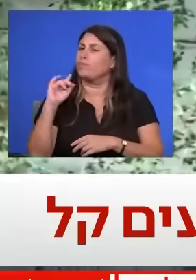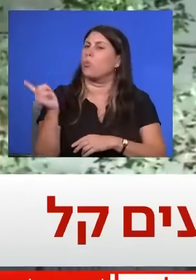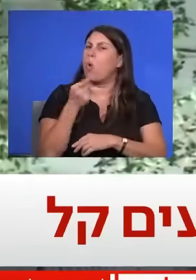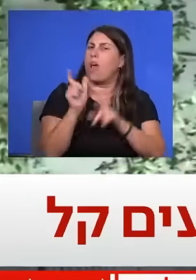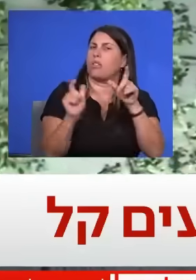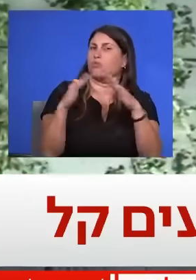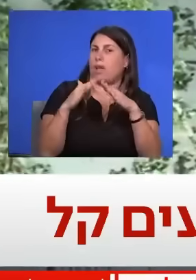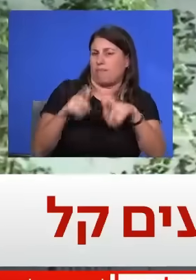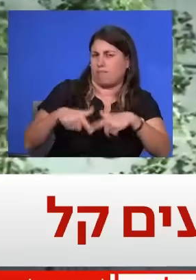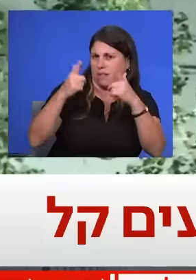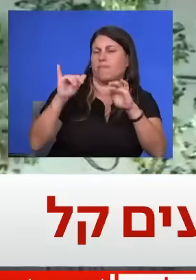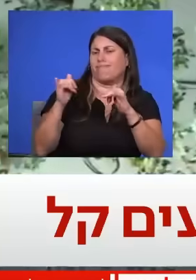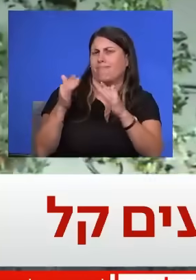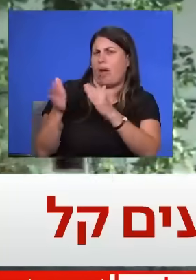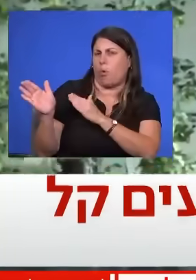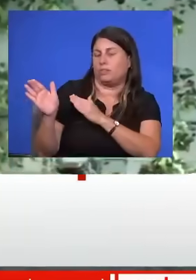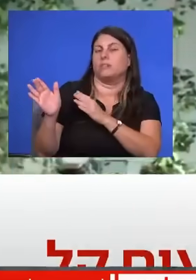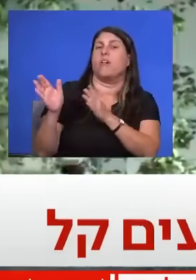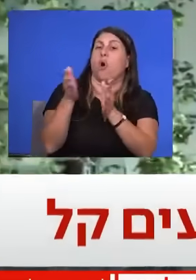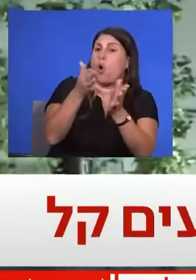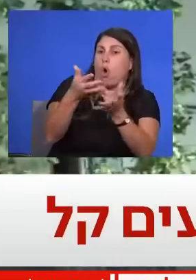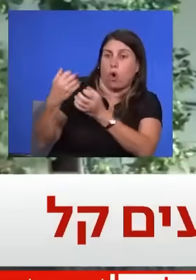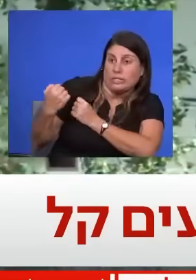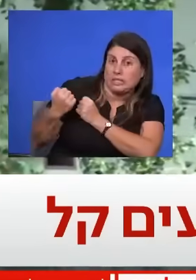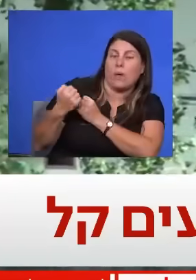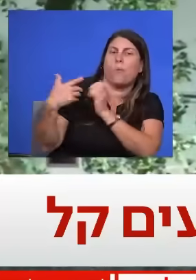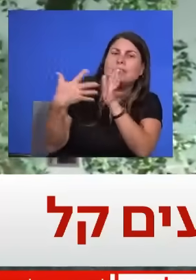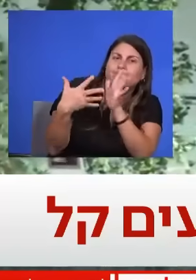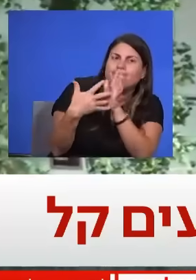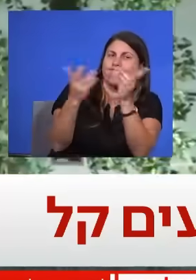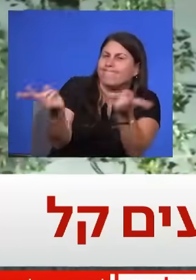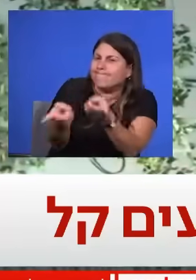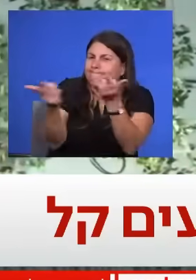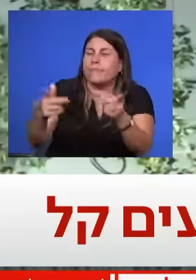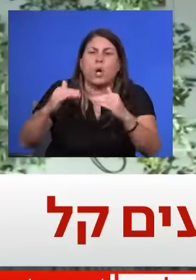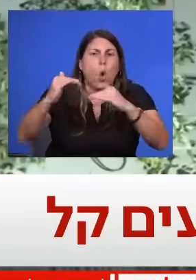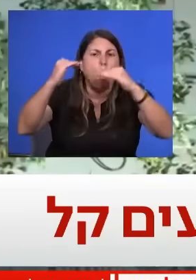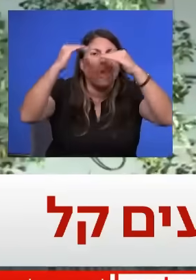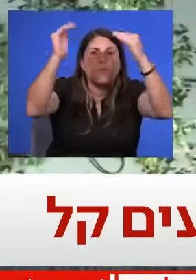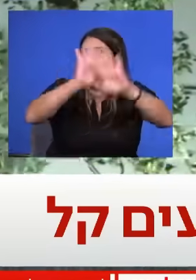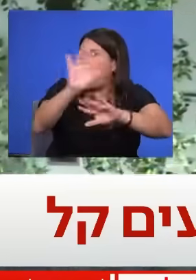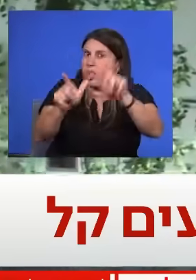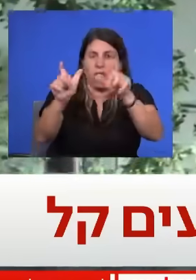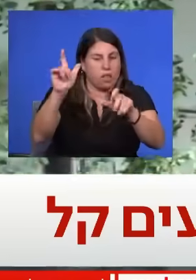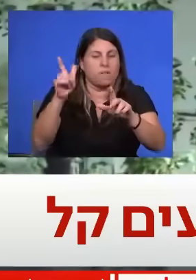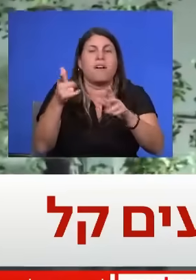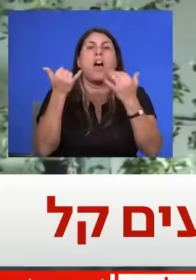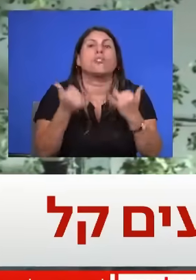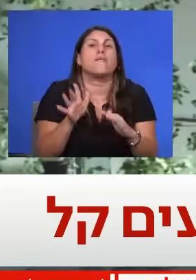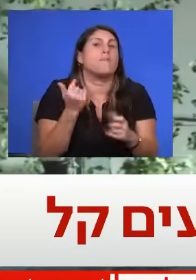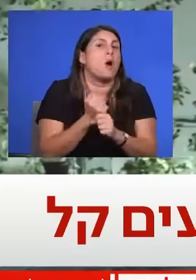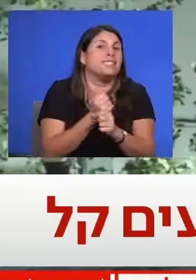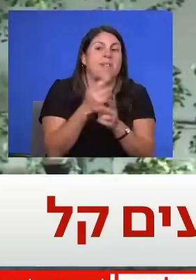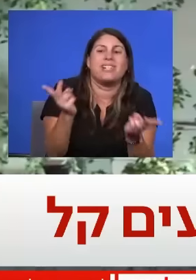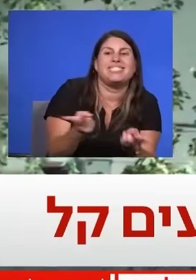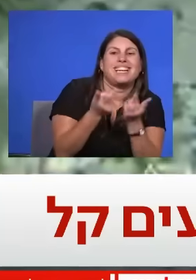כן, הם הוציאו אותם, סרקו את כל הקומות, אין עוד דיירים, אבל עכשיו מה שעושים זה את הסריקות בתוך